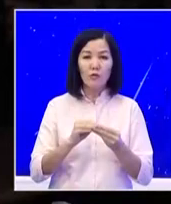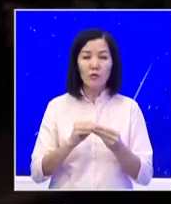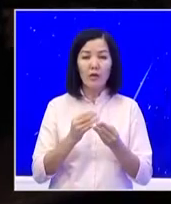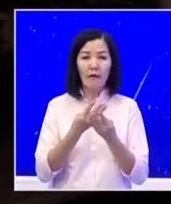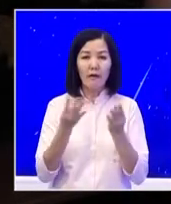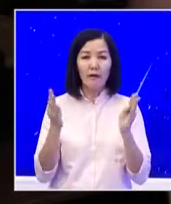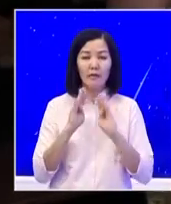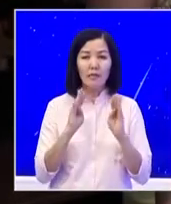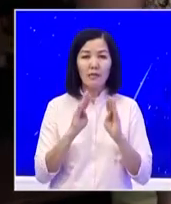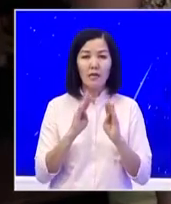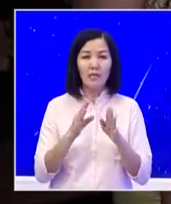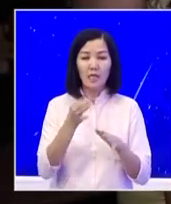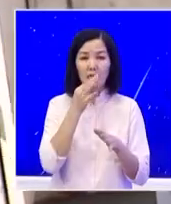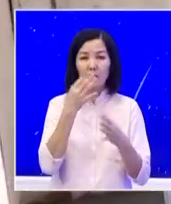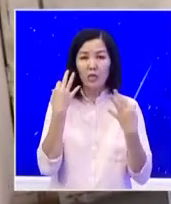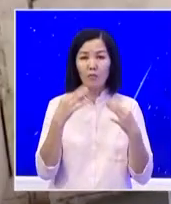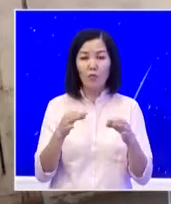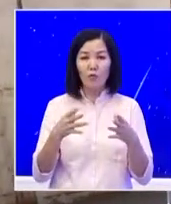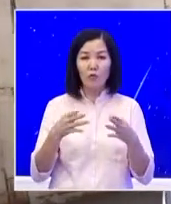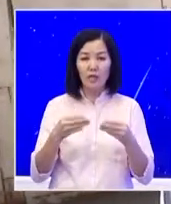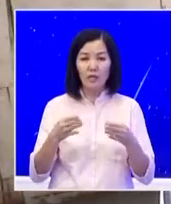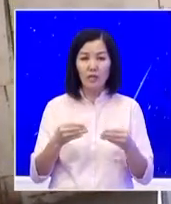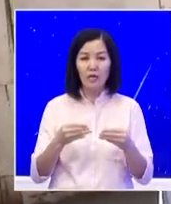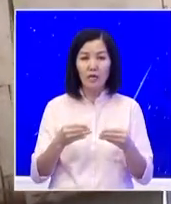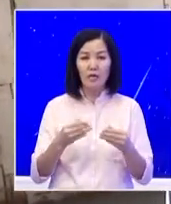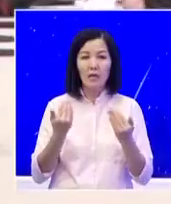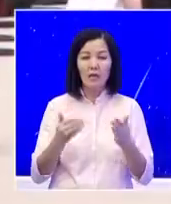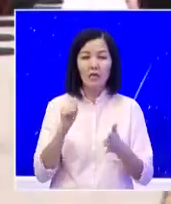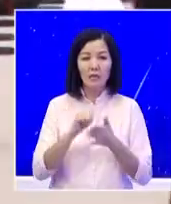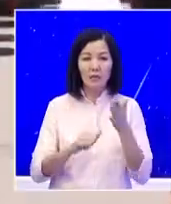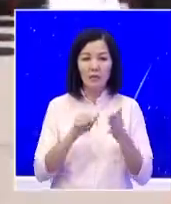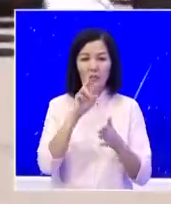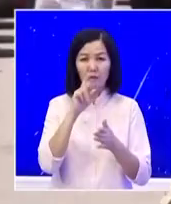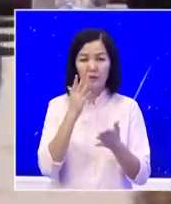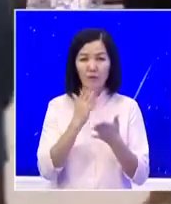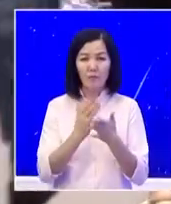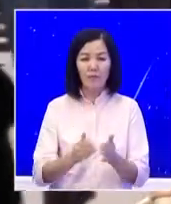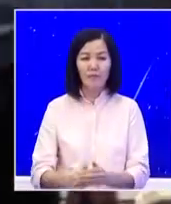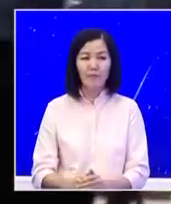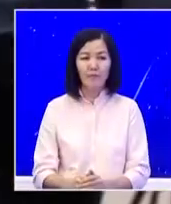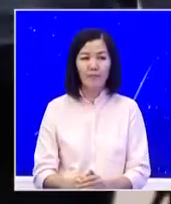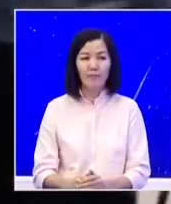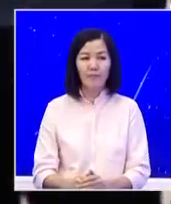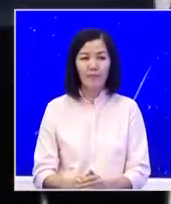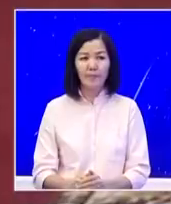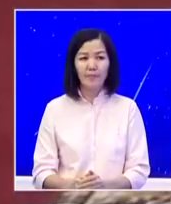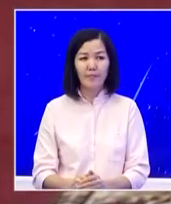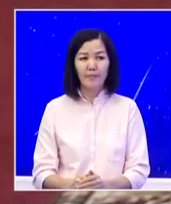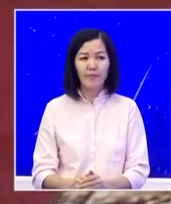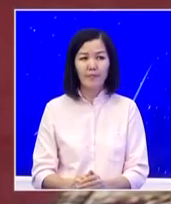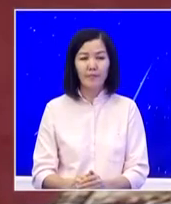талаптары мезгілінен ерте босаңсыған, кесірін көріп жатыр жұрт. Сейчас это идет активное выявление, у нас же скрининг